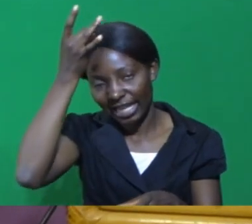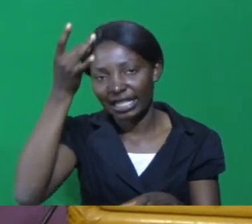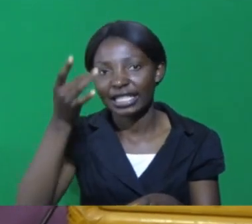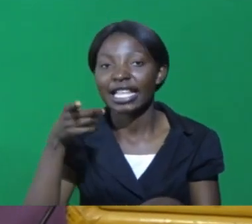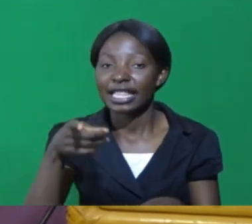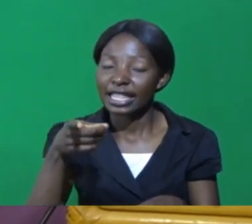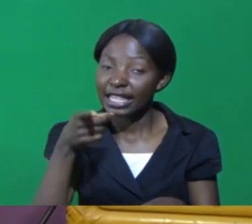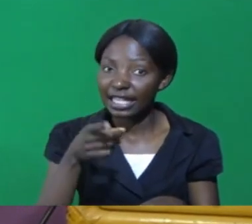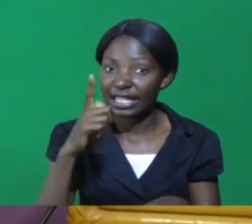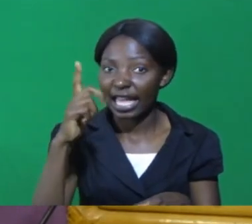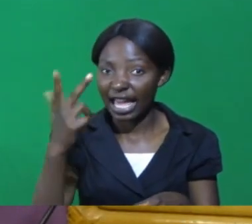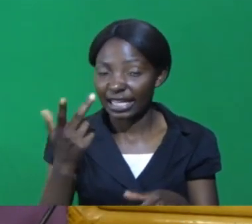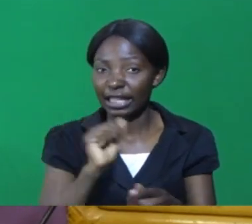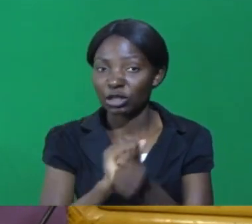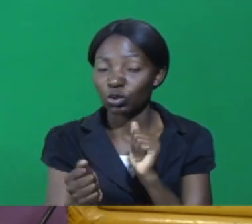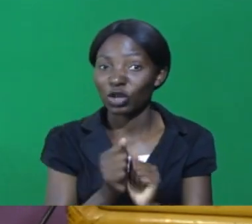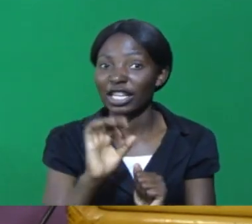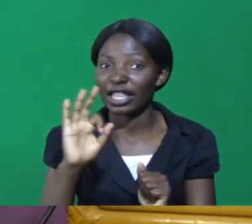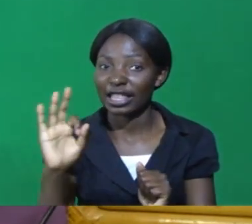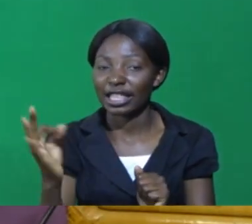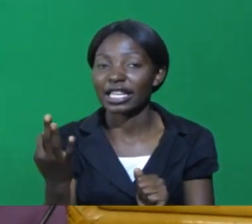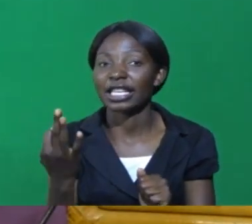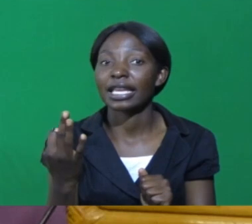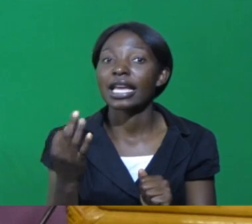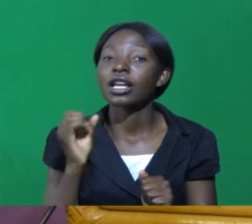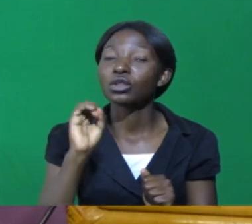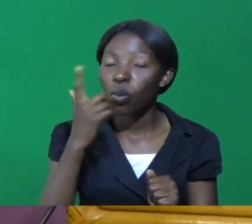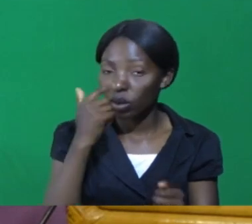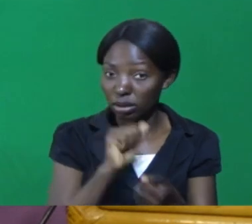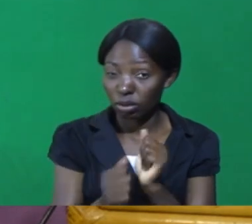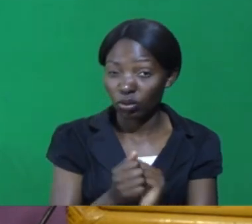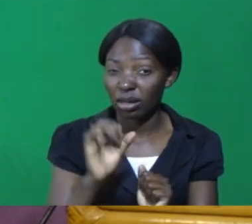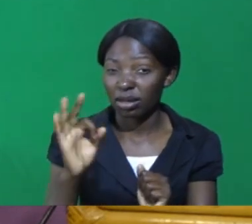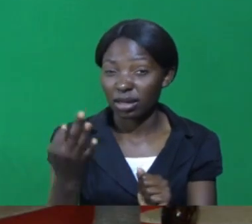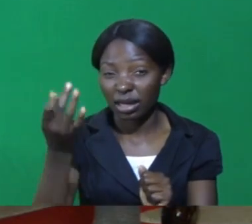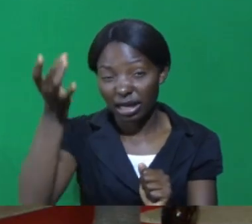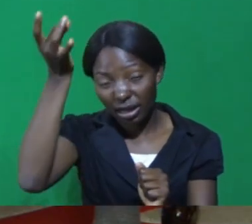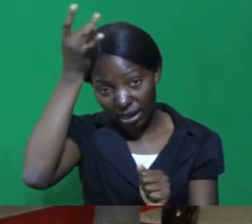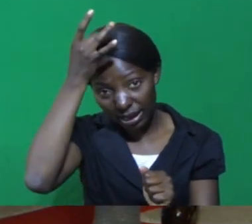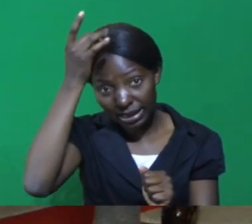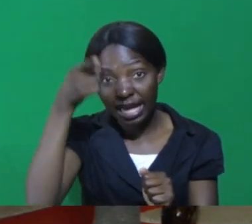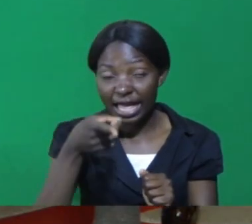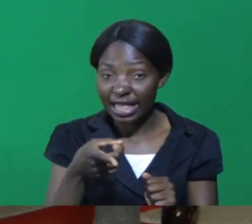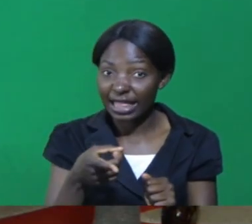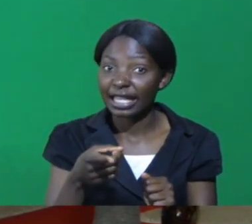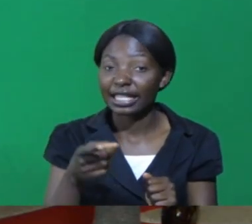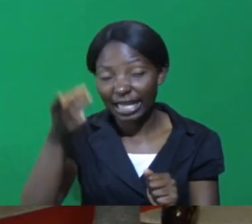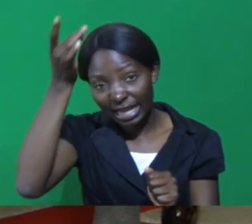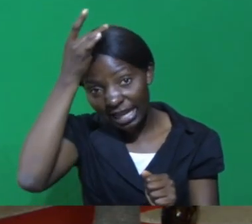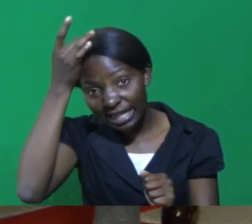avo. Saka pamaverenga imimi panzi aparadza 3 avo. Anzi mambo uyu ane